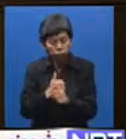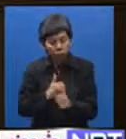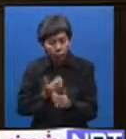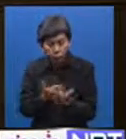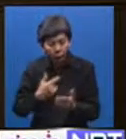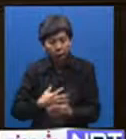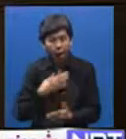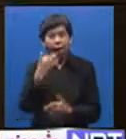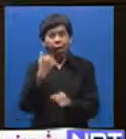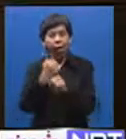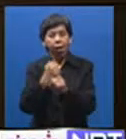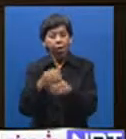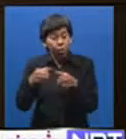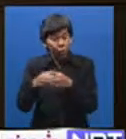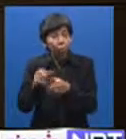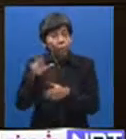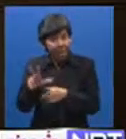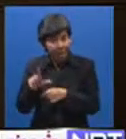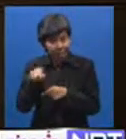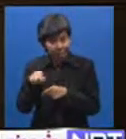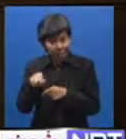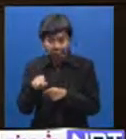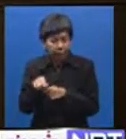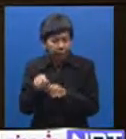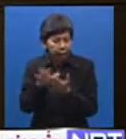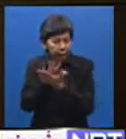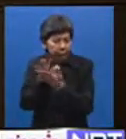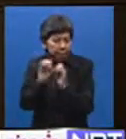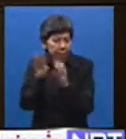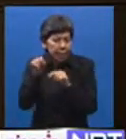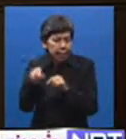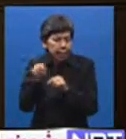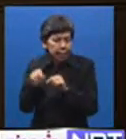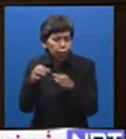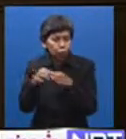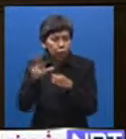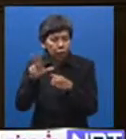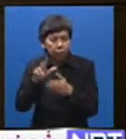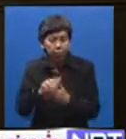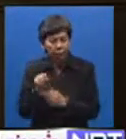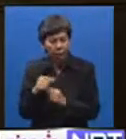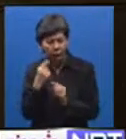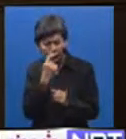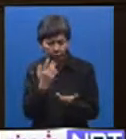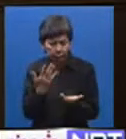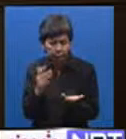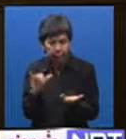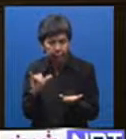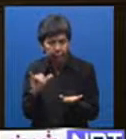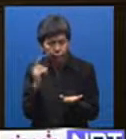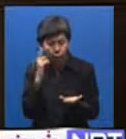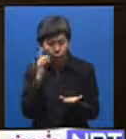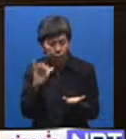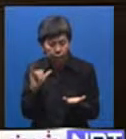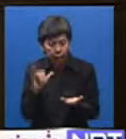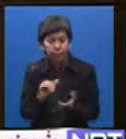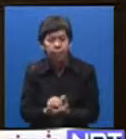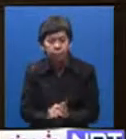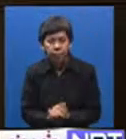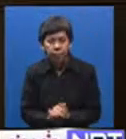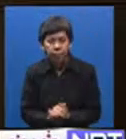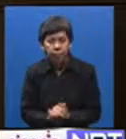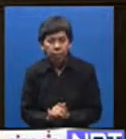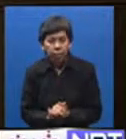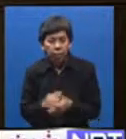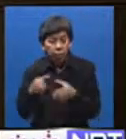านได้แล้วกลุ่มที่3เนี่ยซึ่งยังไม่ชัดเจนว่าเป็นใครบ้างนะครับ